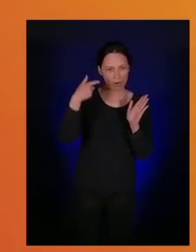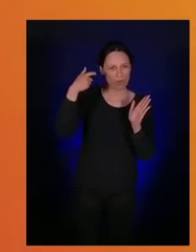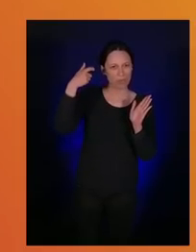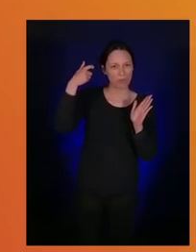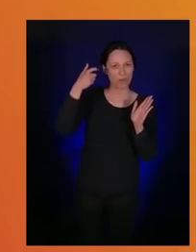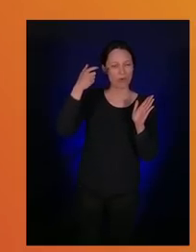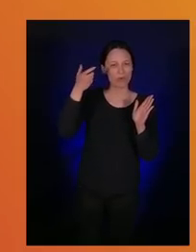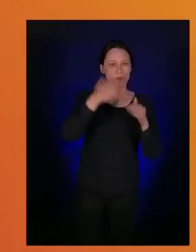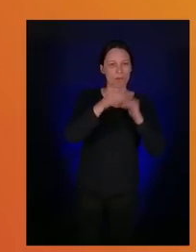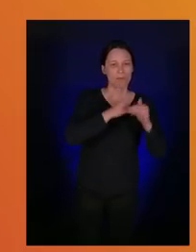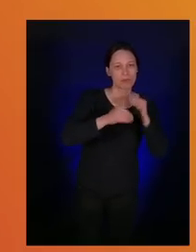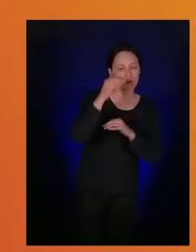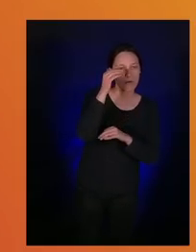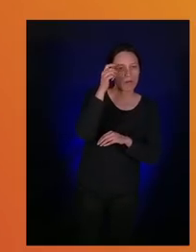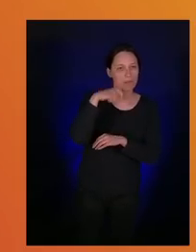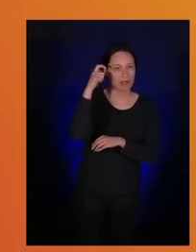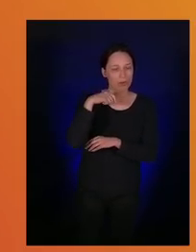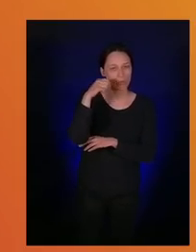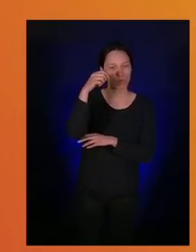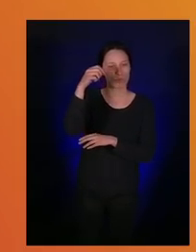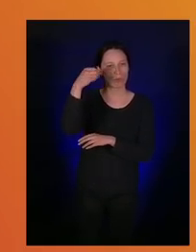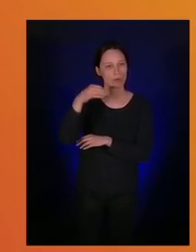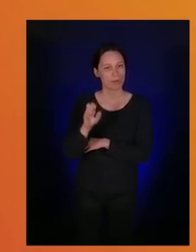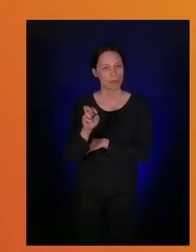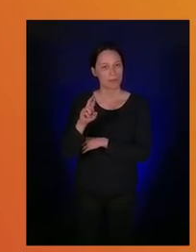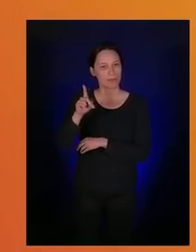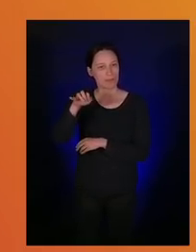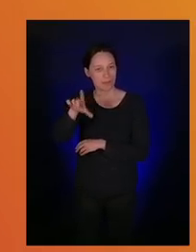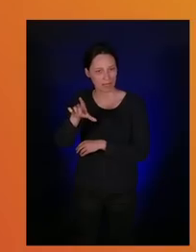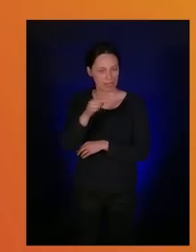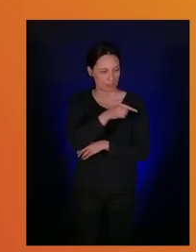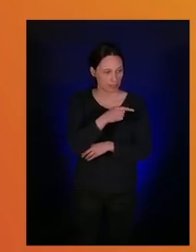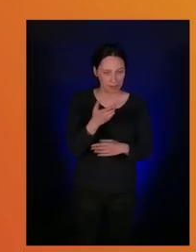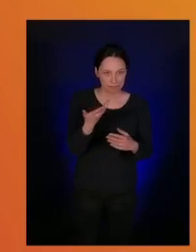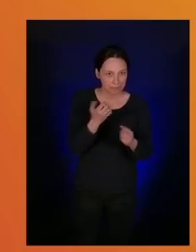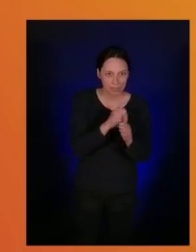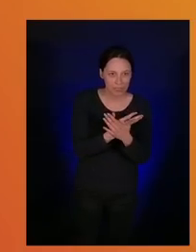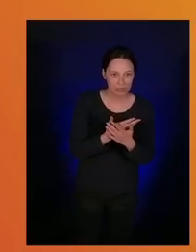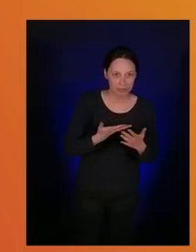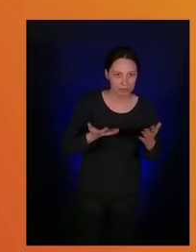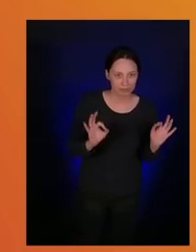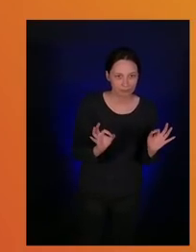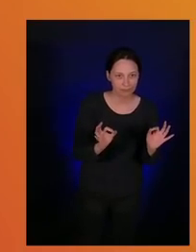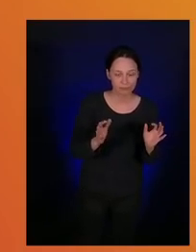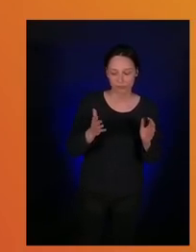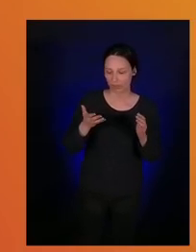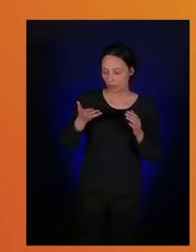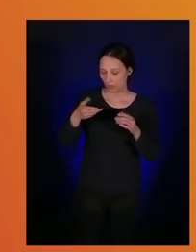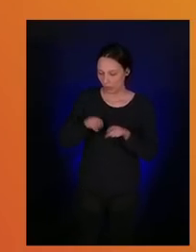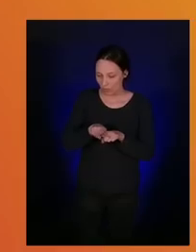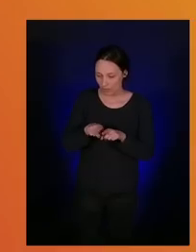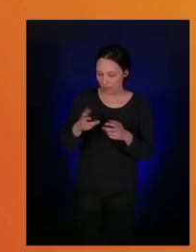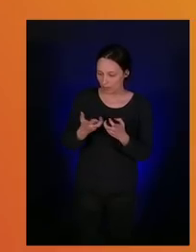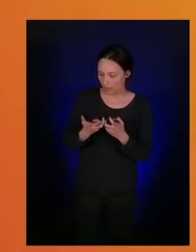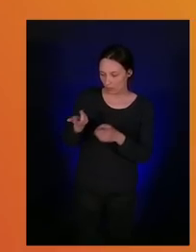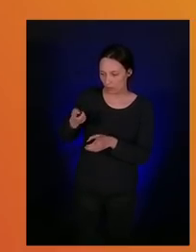le plan Macron-Merkel. Enfin, récupération des choses faites par les syndicats, comme les